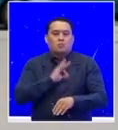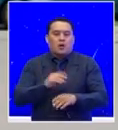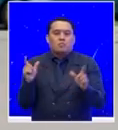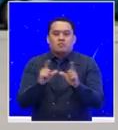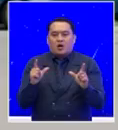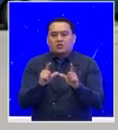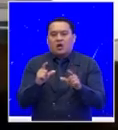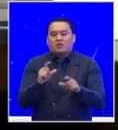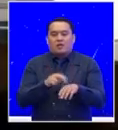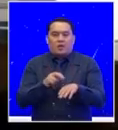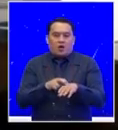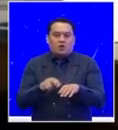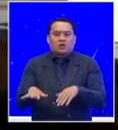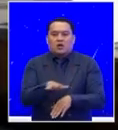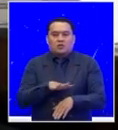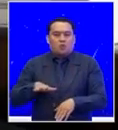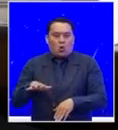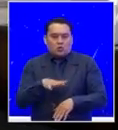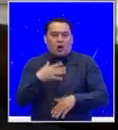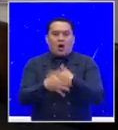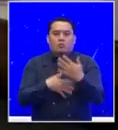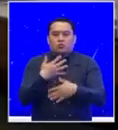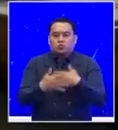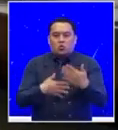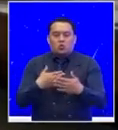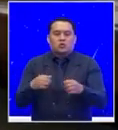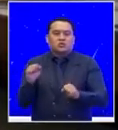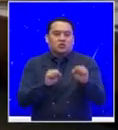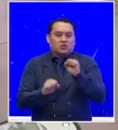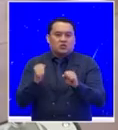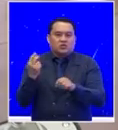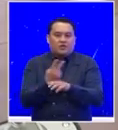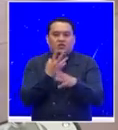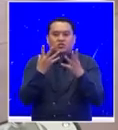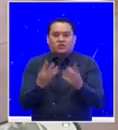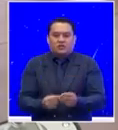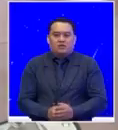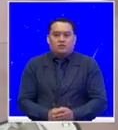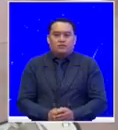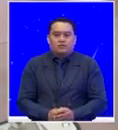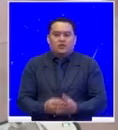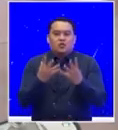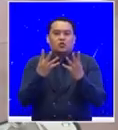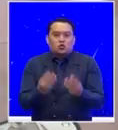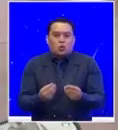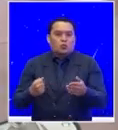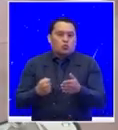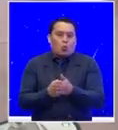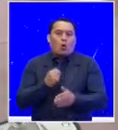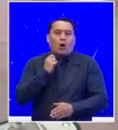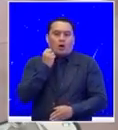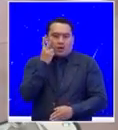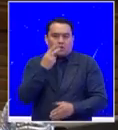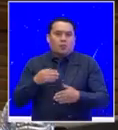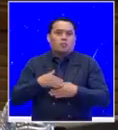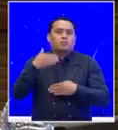магазины, аптеки и прилегающая территория, обрабатываются дезрастворами дважды в день. Днем проводите, днем до обеда и после